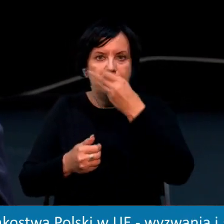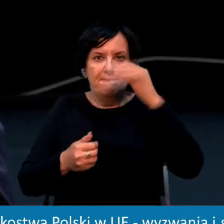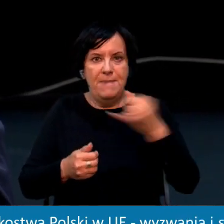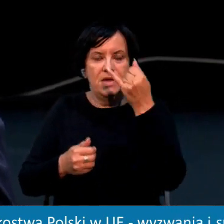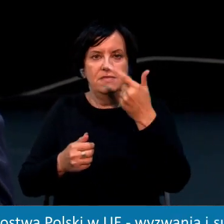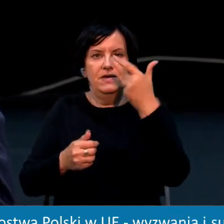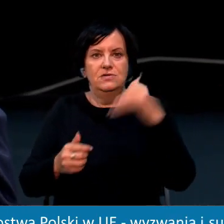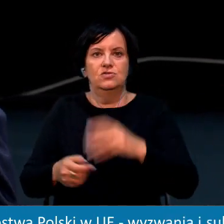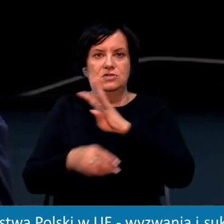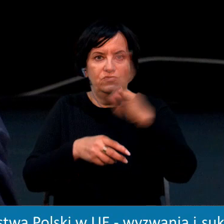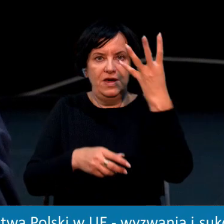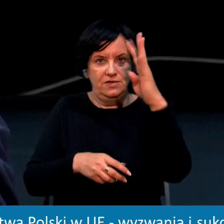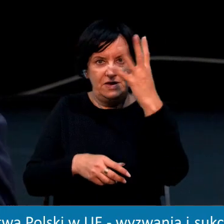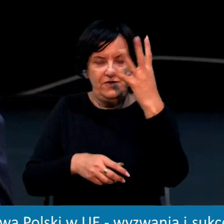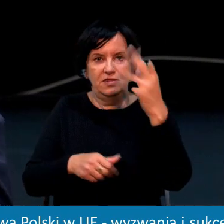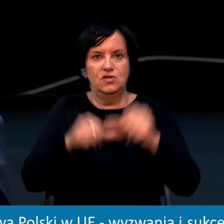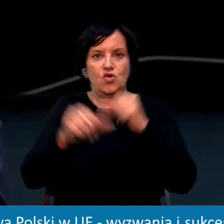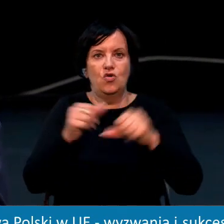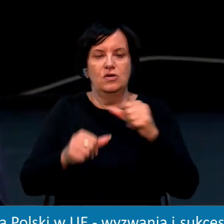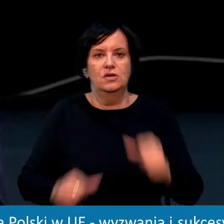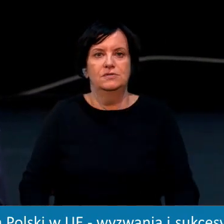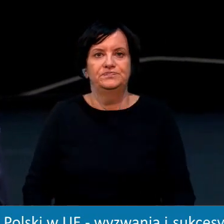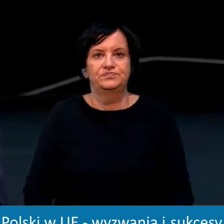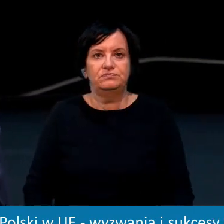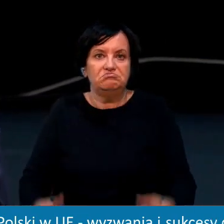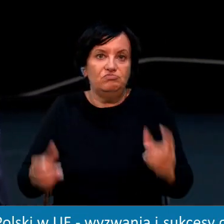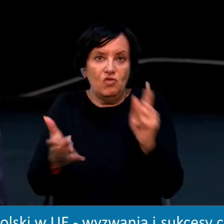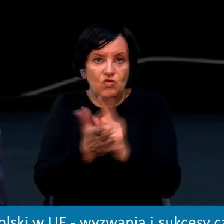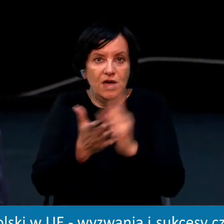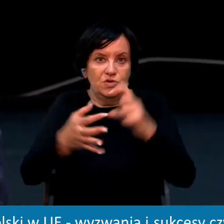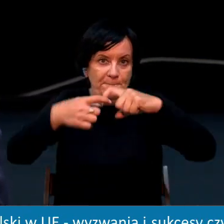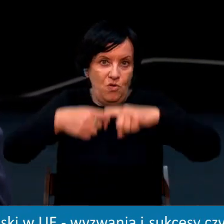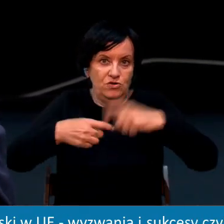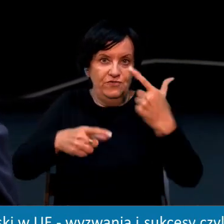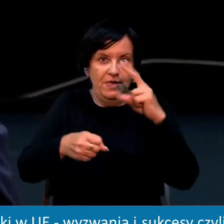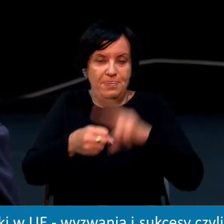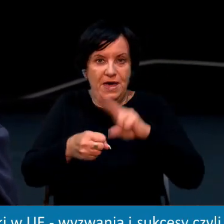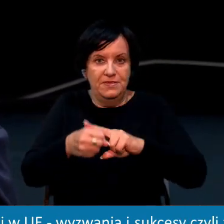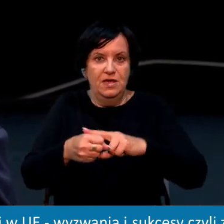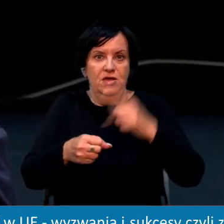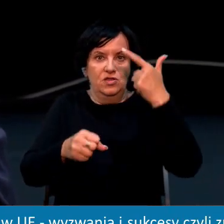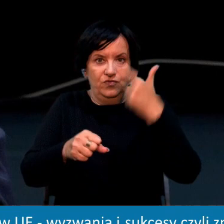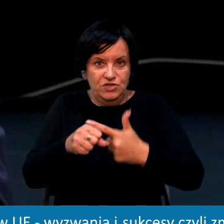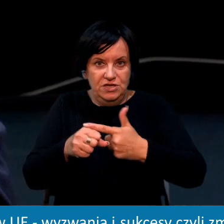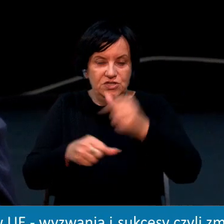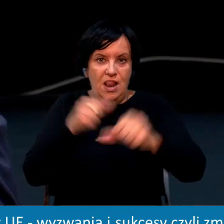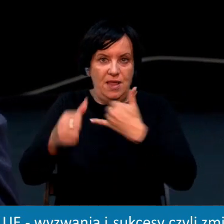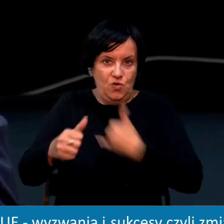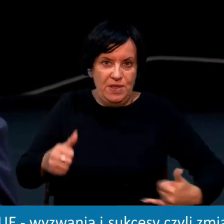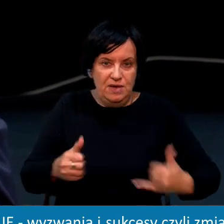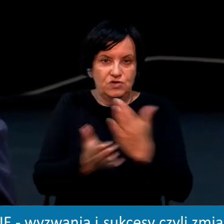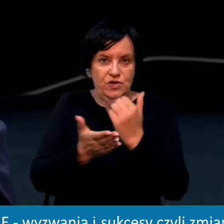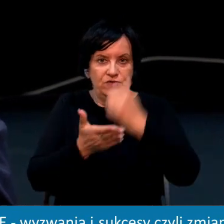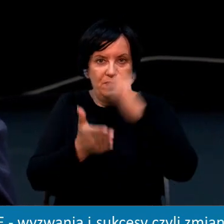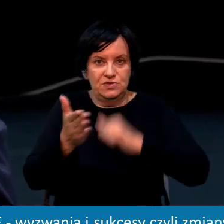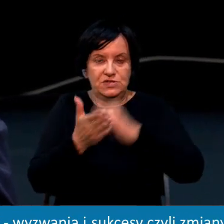2004 roku. Także to jest taka zbieżność tych dwóch dat. Z jednej strony 20-lecie województwa, a z